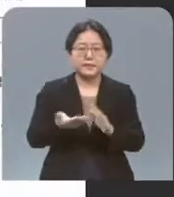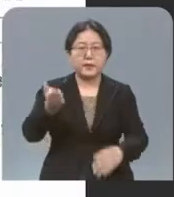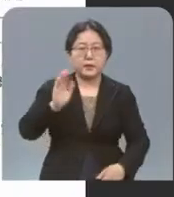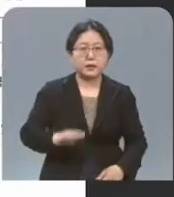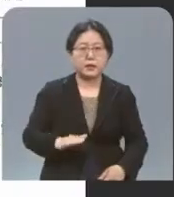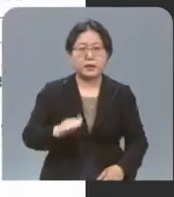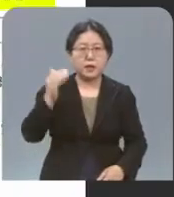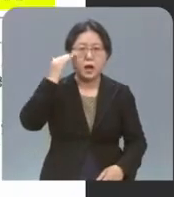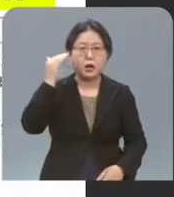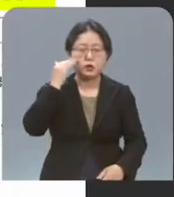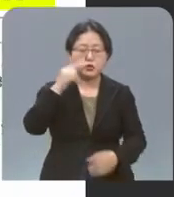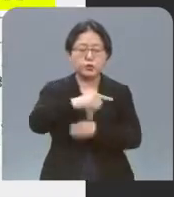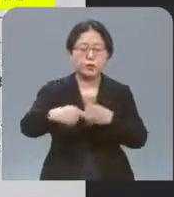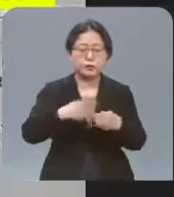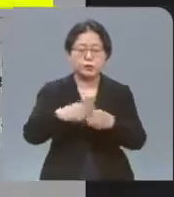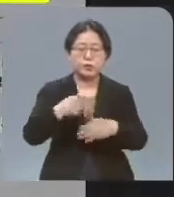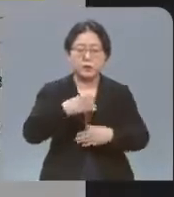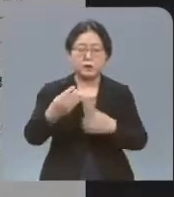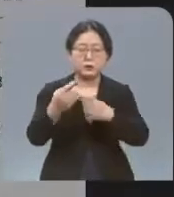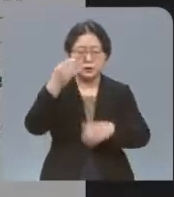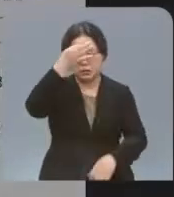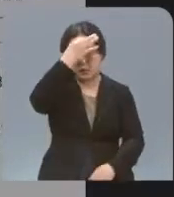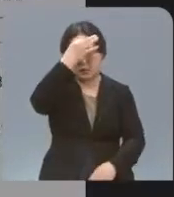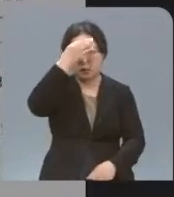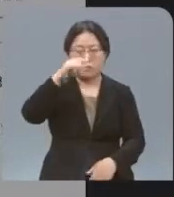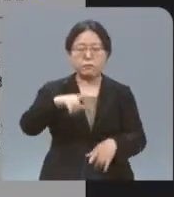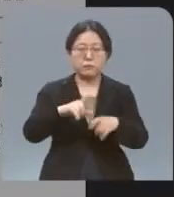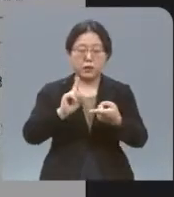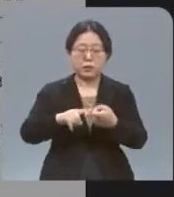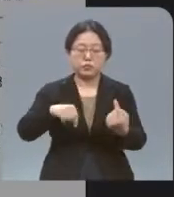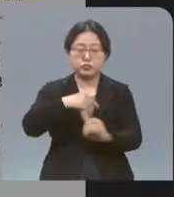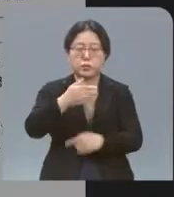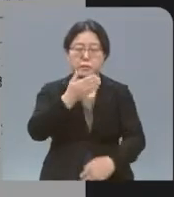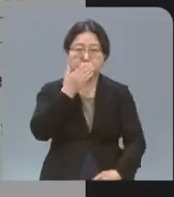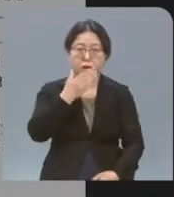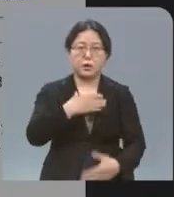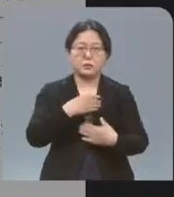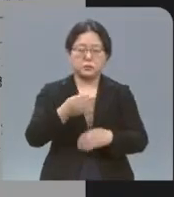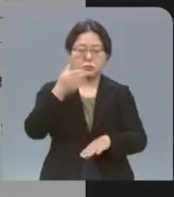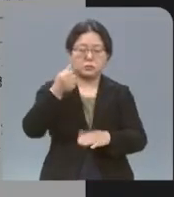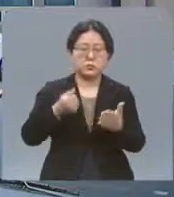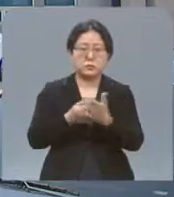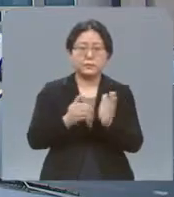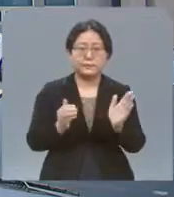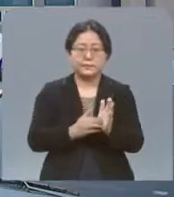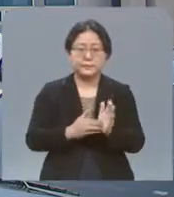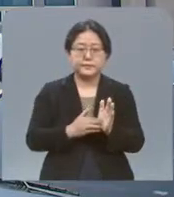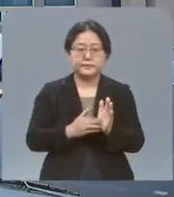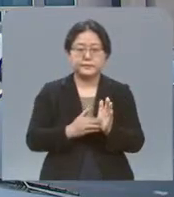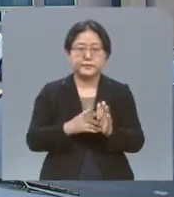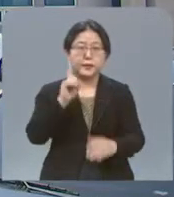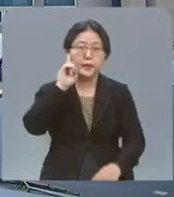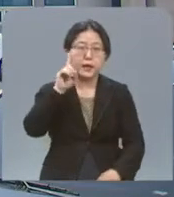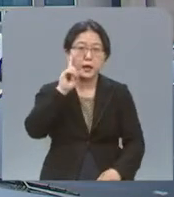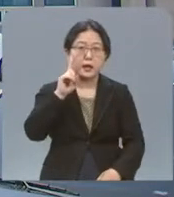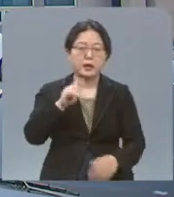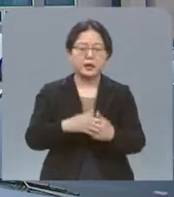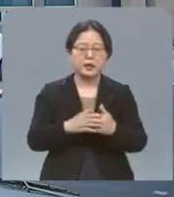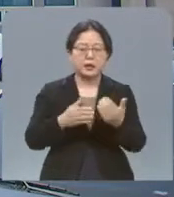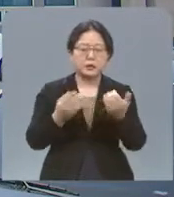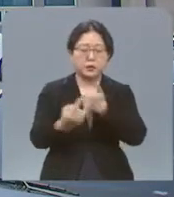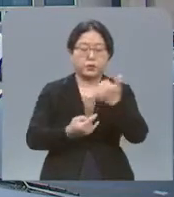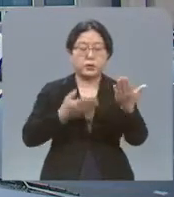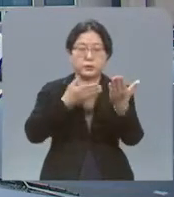하지만 한국원자력안전기술원은 정상 가동돼도 안전하다 결론을 내놨습니다. 내일 원안위에